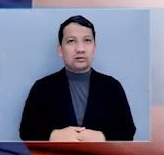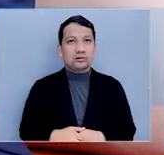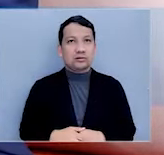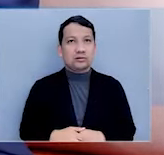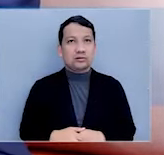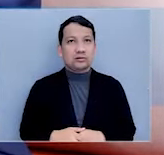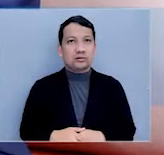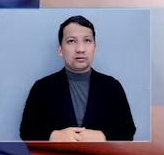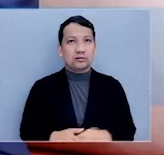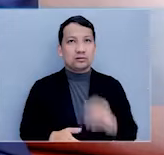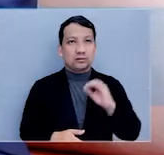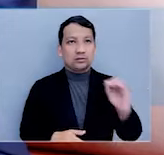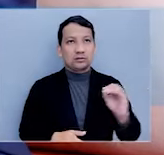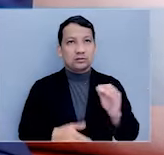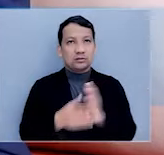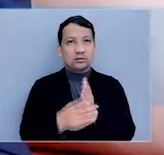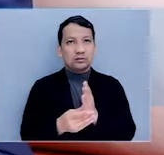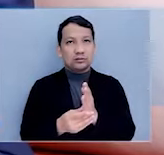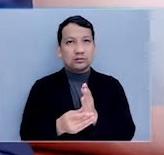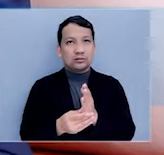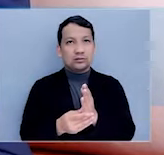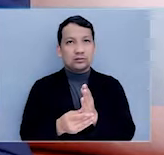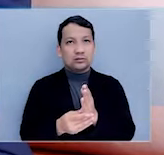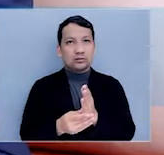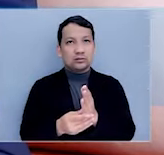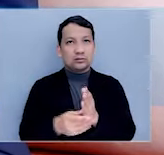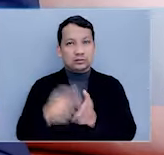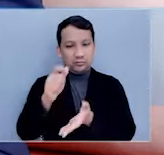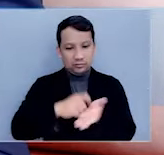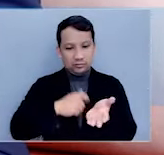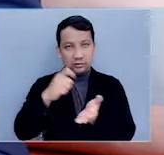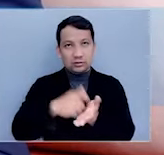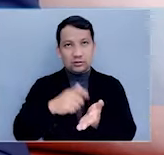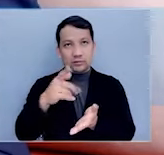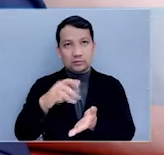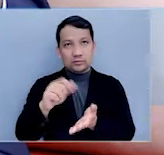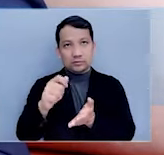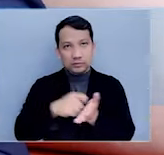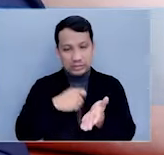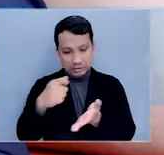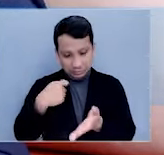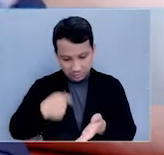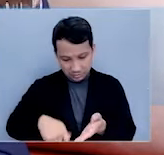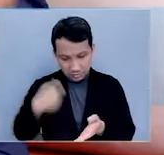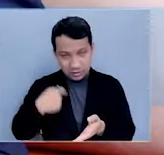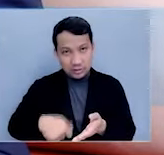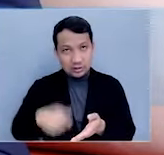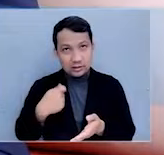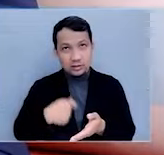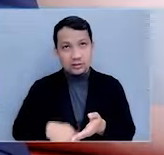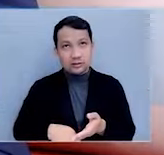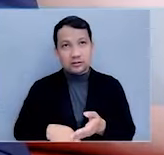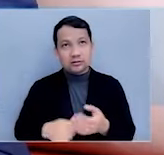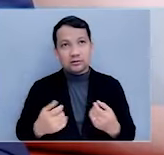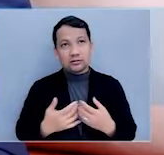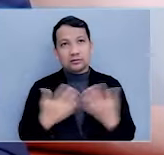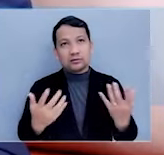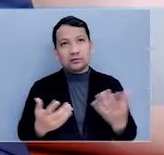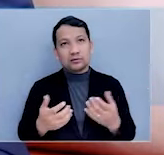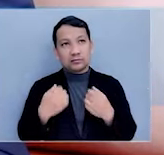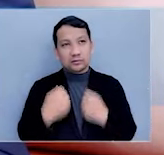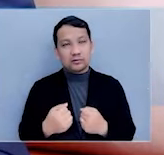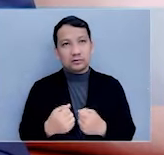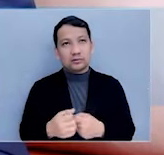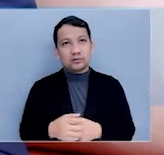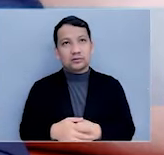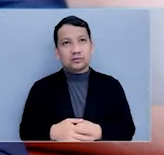Meron kasing oil yan sa sarili na. Mas maganda, brush. Okay. Yung pin brush gamitin natin para mas maging fluff yung hair nila, mas healthy tingnan.